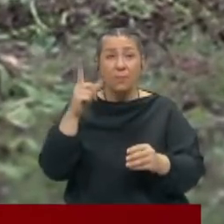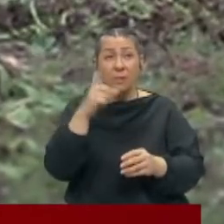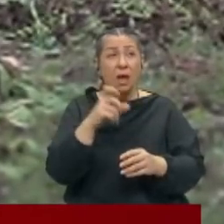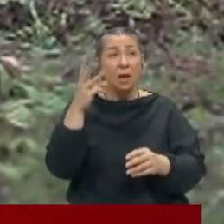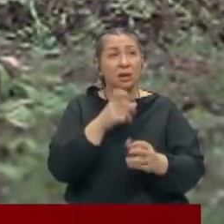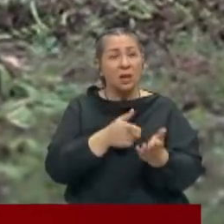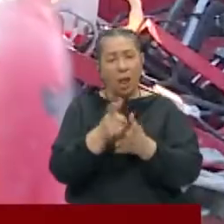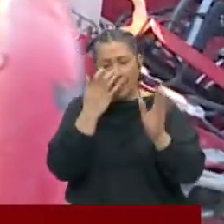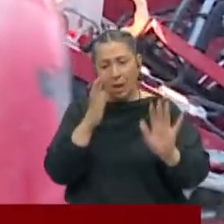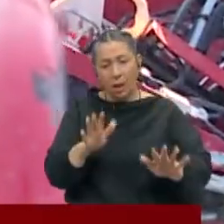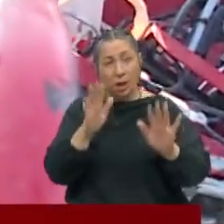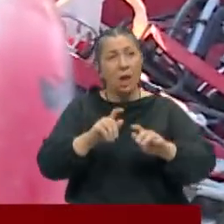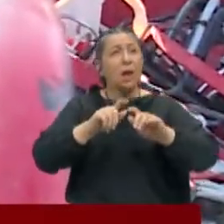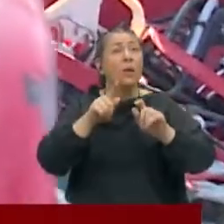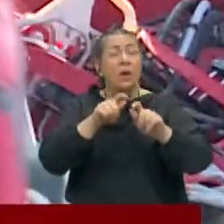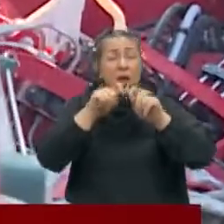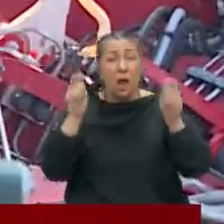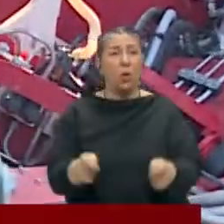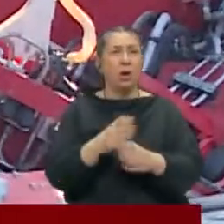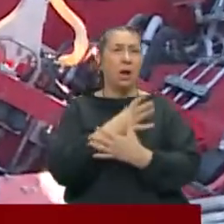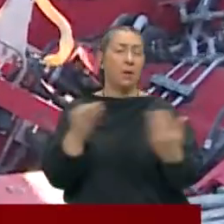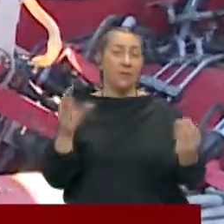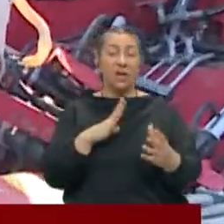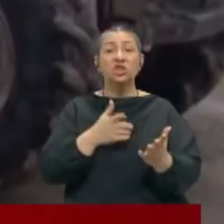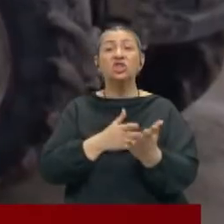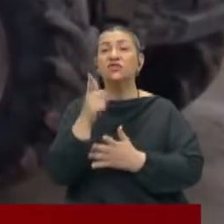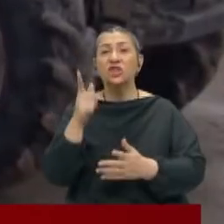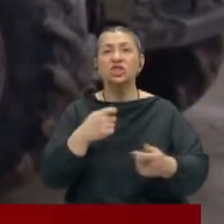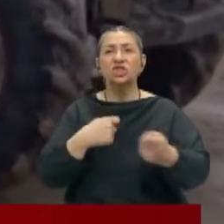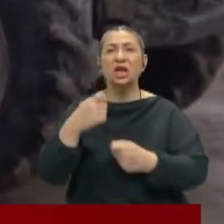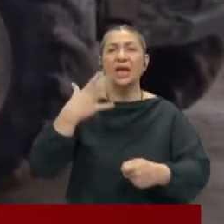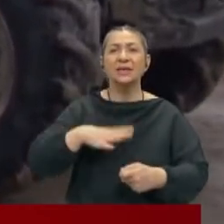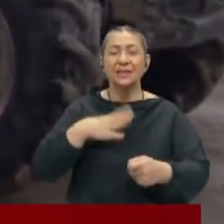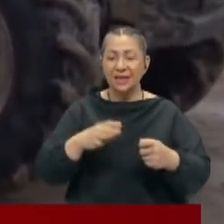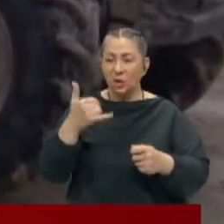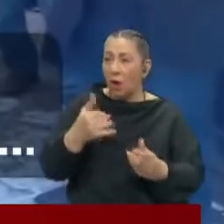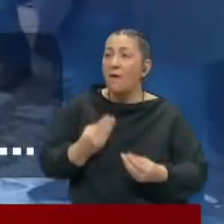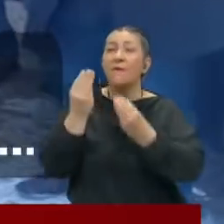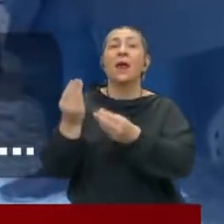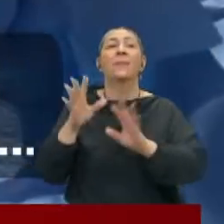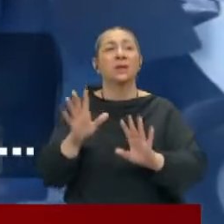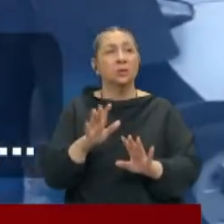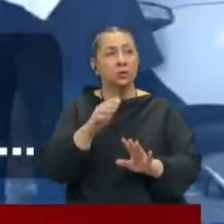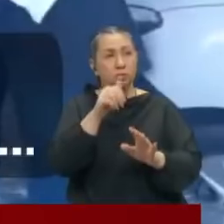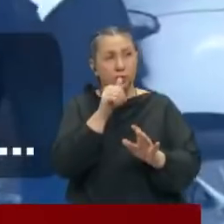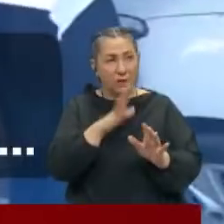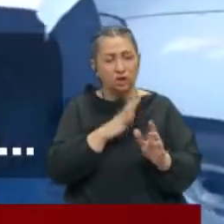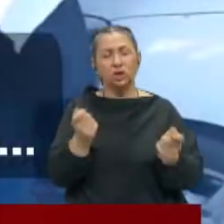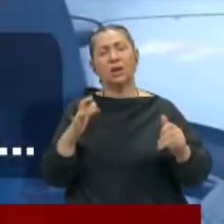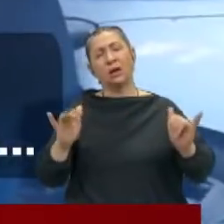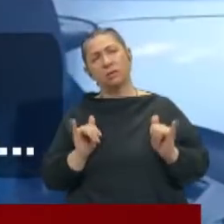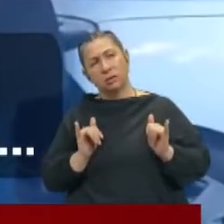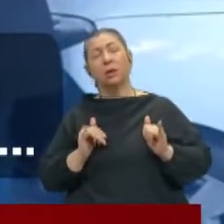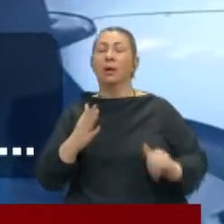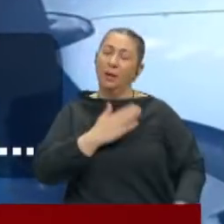aylarca tarlada bekledi. Rekolte kayıpları yaşandı. Çiftçiler şirketin istediği kotaya ulaşamadı. Su var, çalışmadı. Tembellik